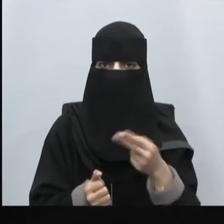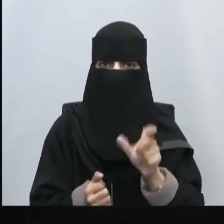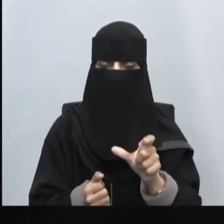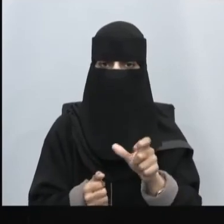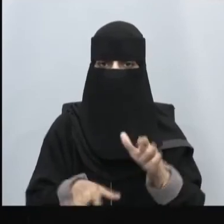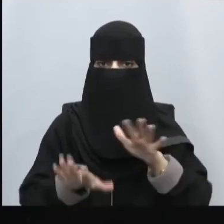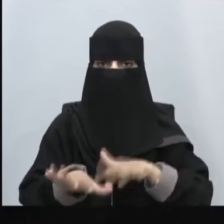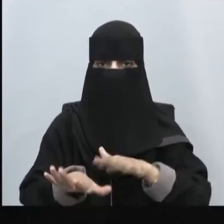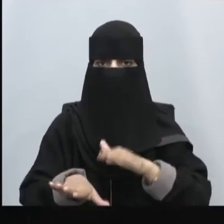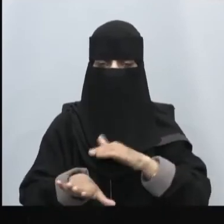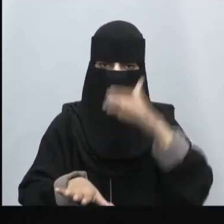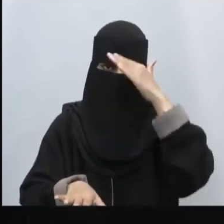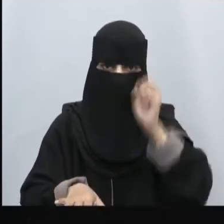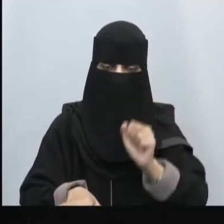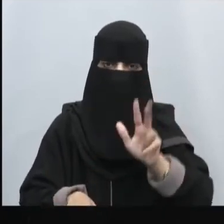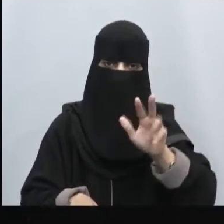الحملات الصليبيه